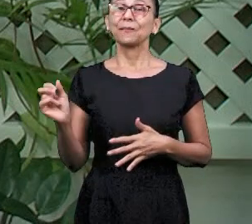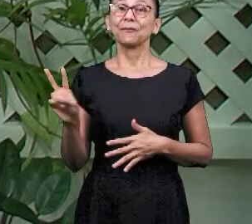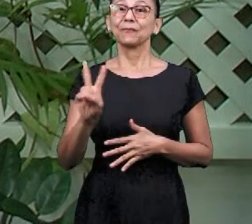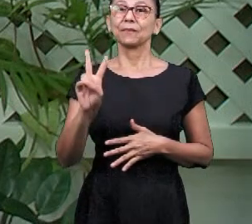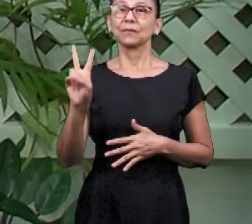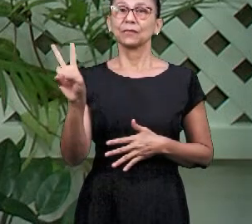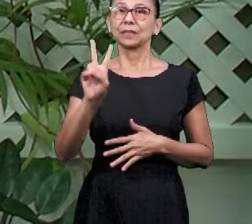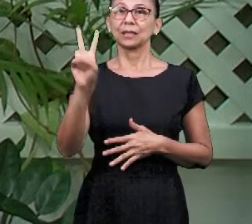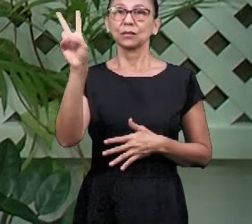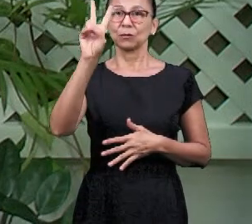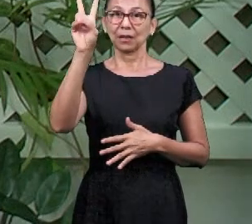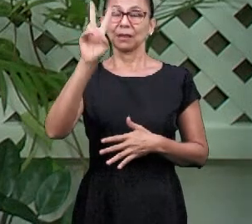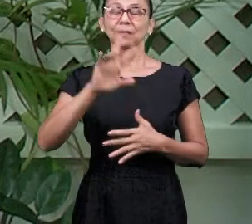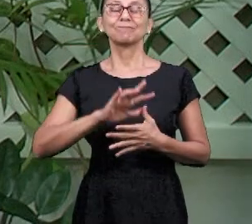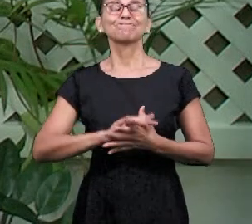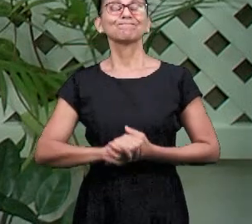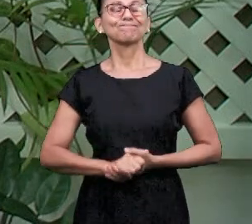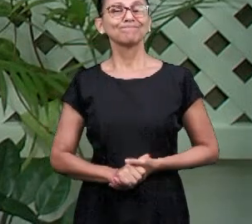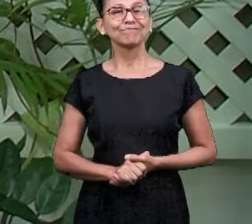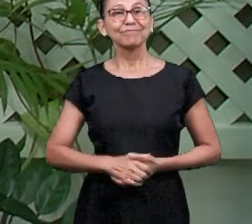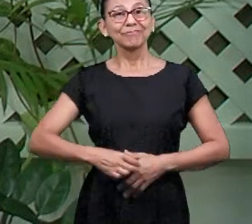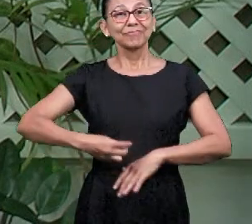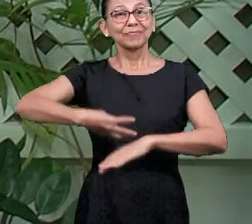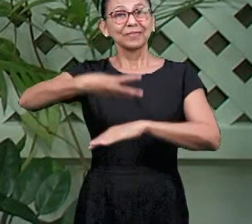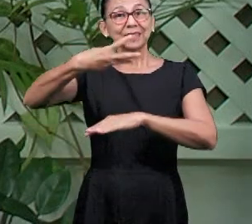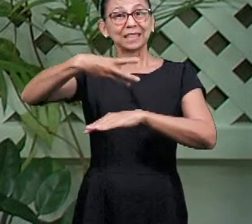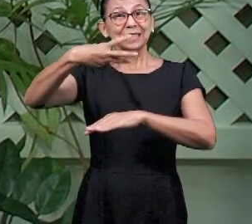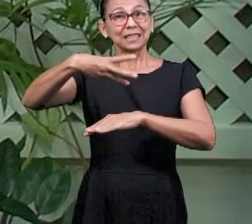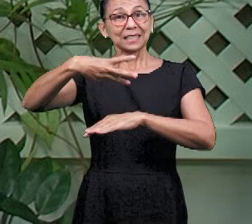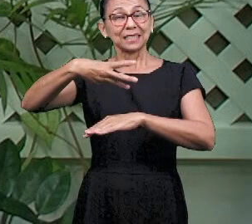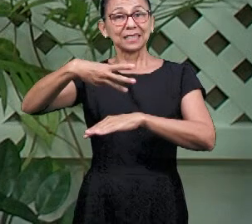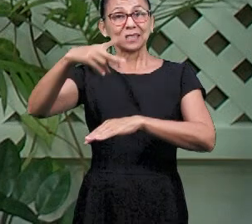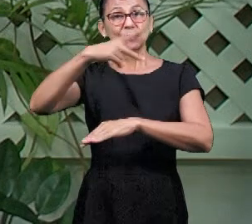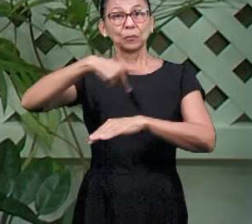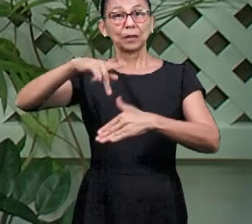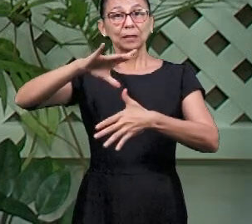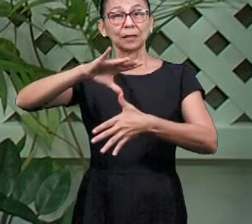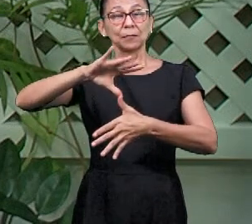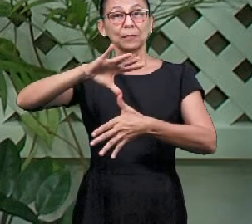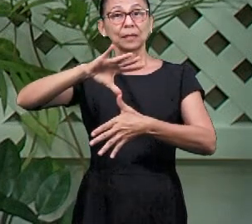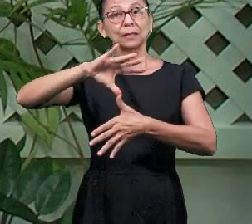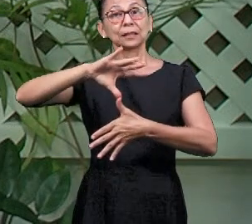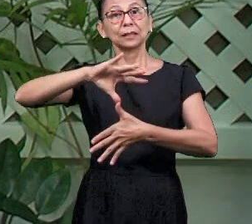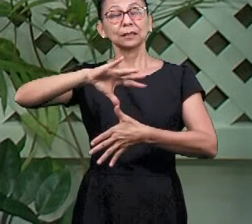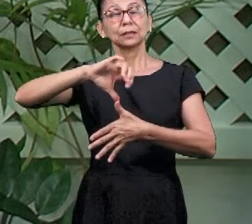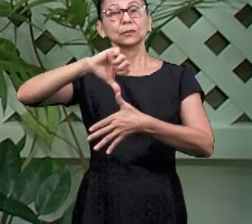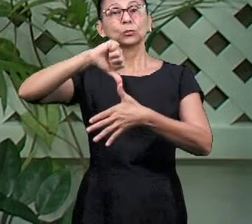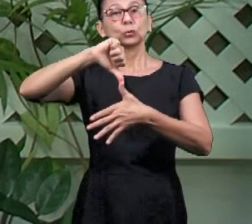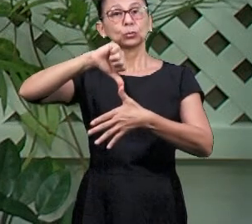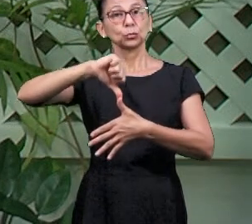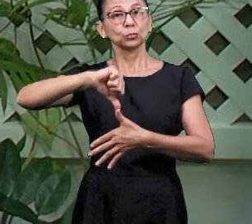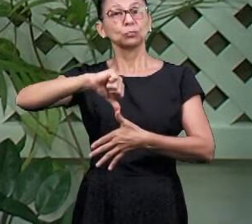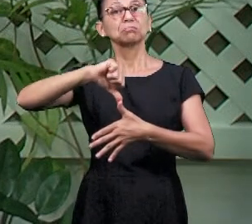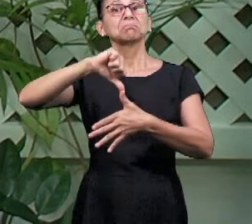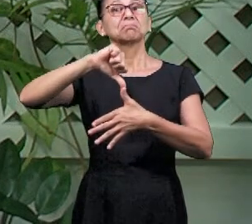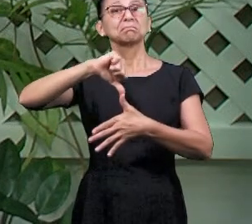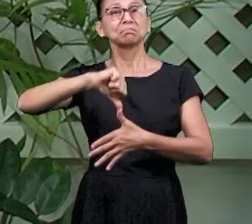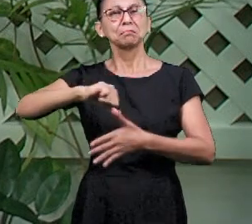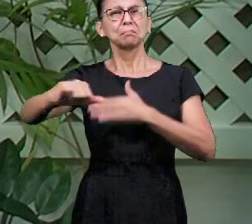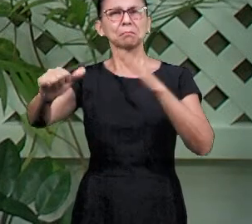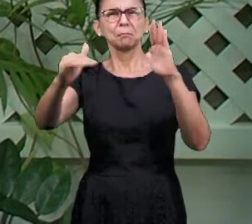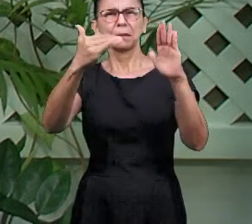Pas seulement là-bas, mais en Amérique centrale, nous avons nos frères aussi